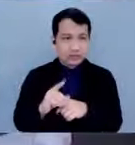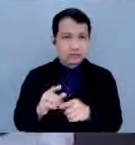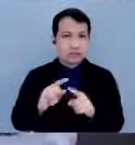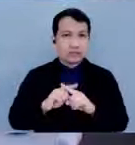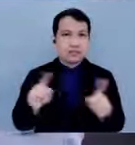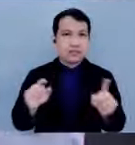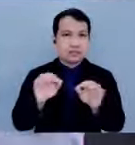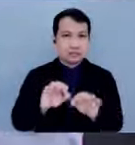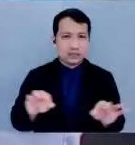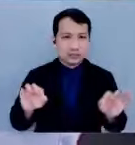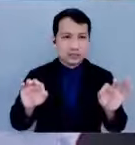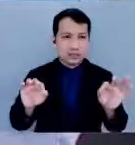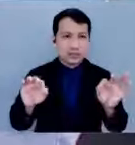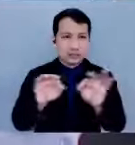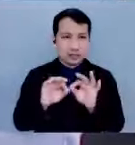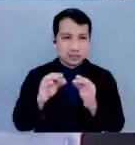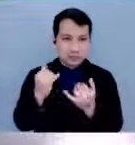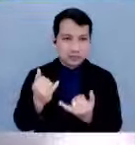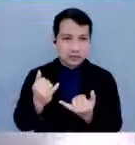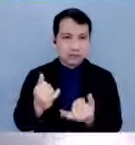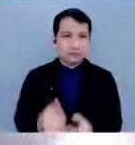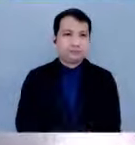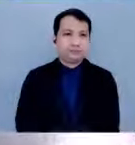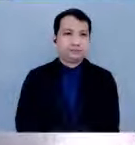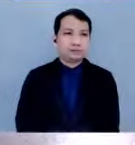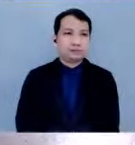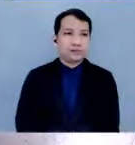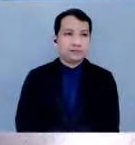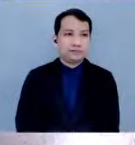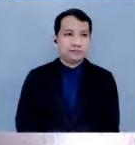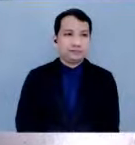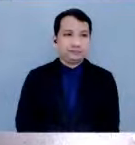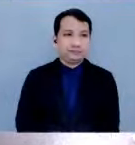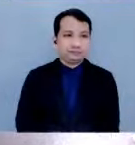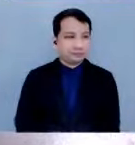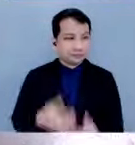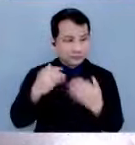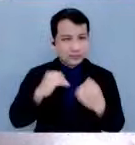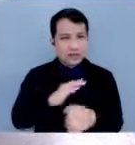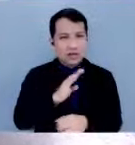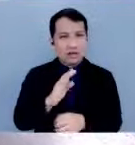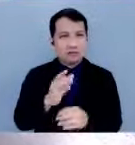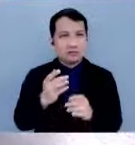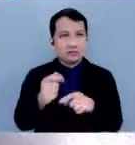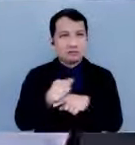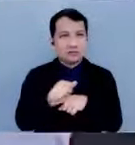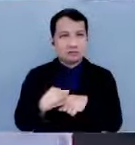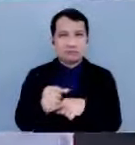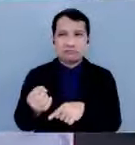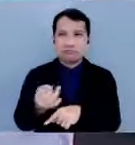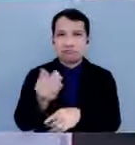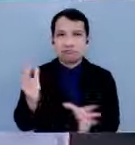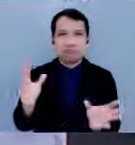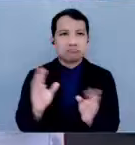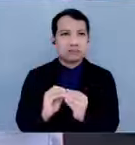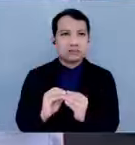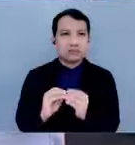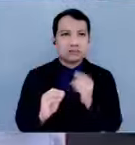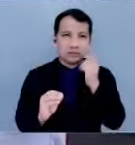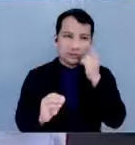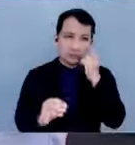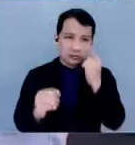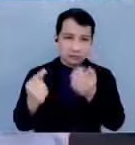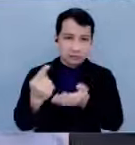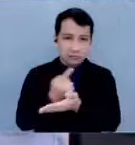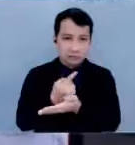important po yun. Gano'ng determination. Yes. Gano'ng kadalas ang training? So, ang training nila almost weekly din po dahil